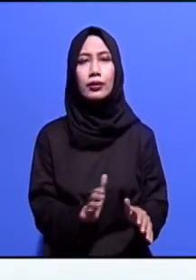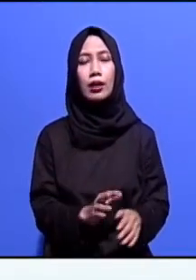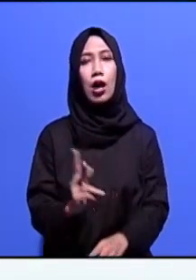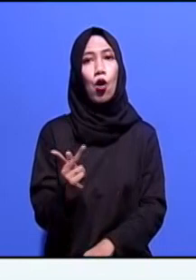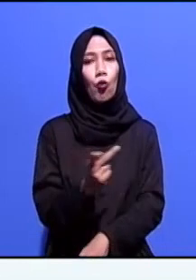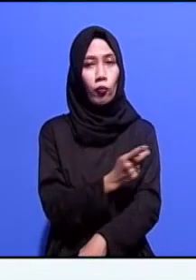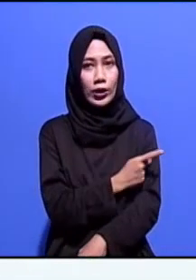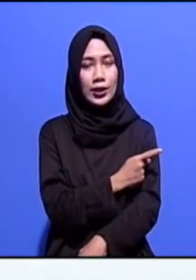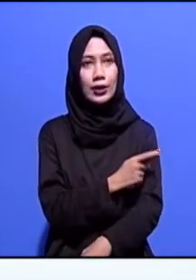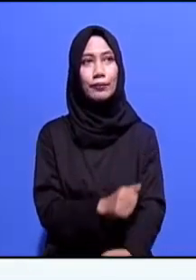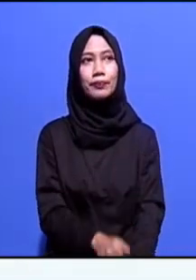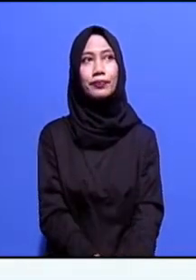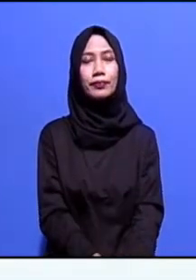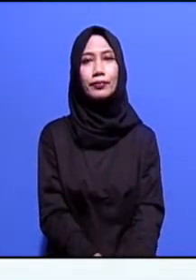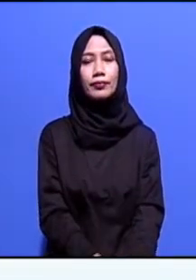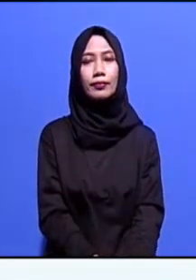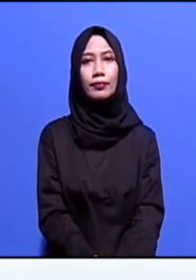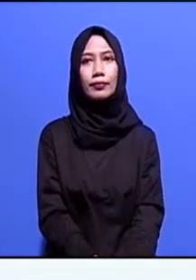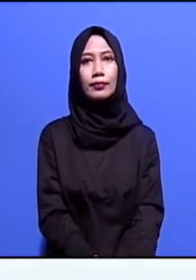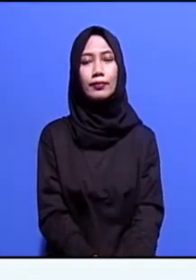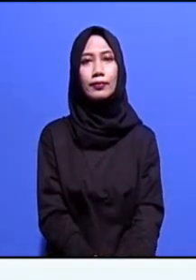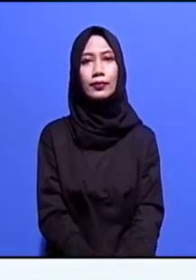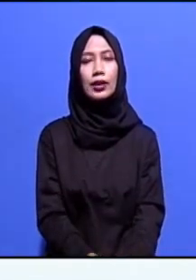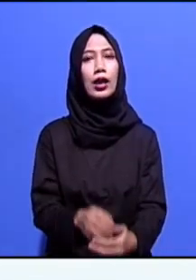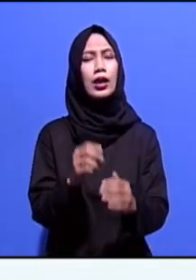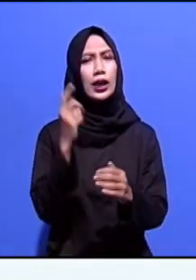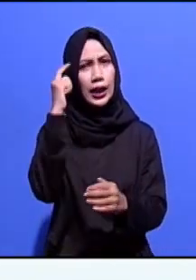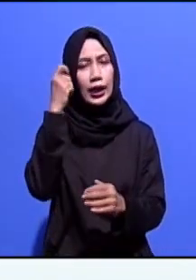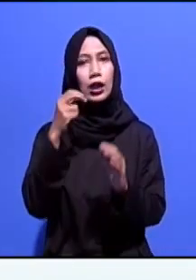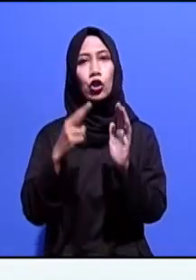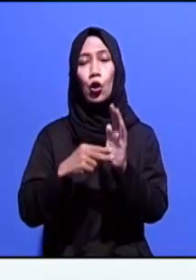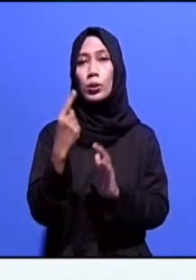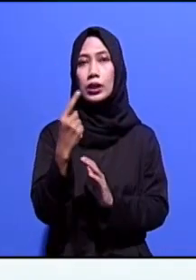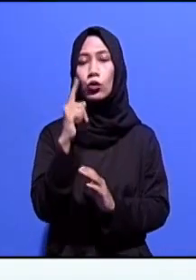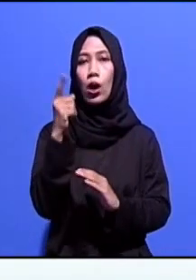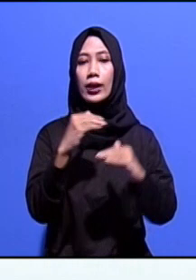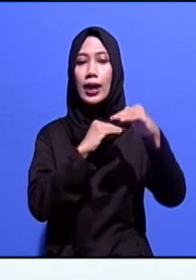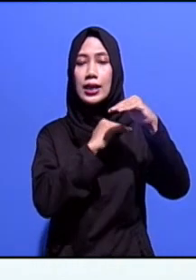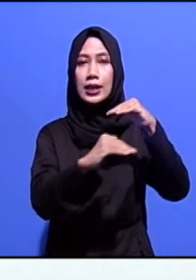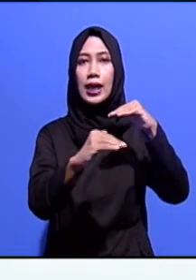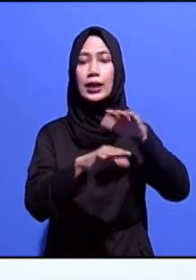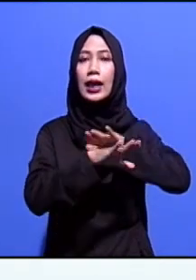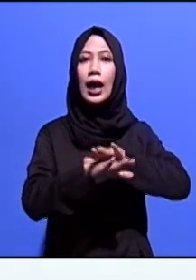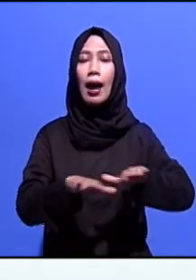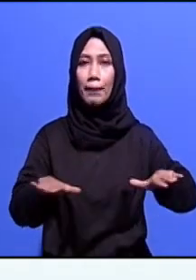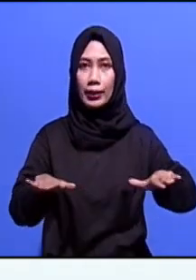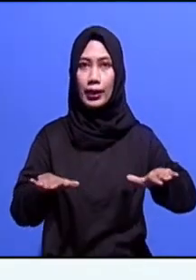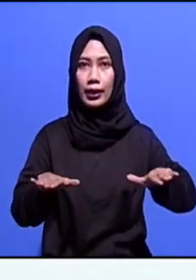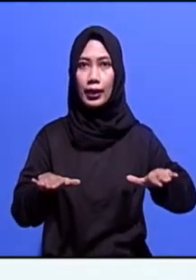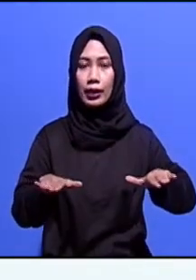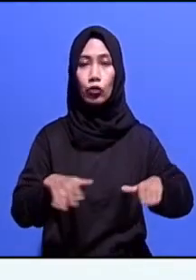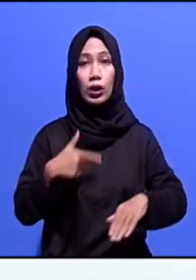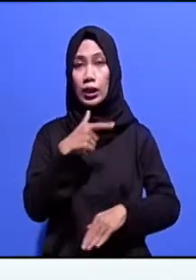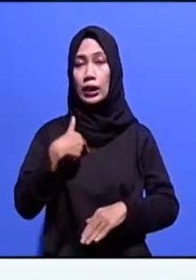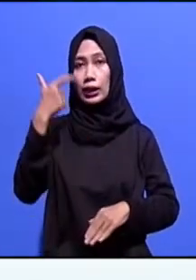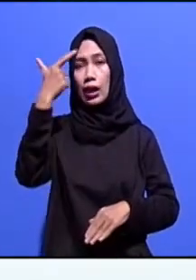sudah kita lakukan, kita prinsipnya nomor 1 harus memenuhi standar safety dan efficacy, dan itu bukan ahlinya, kita